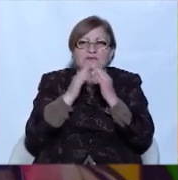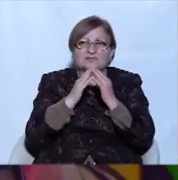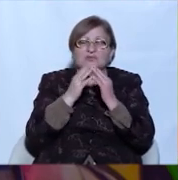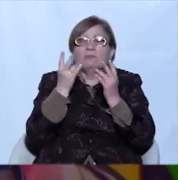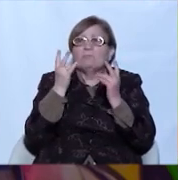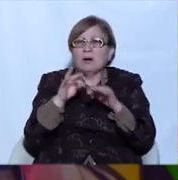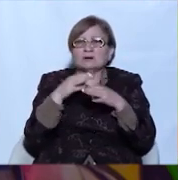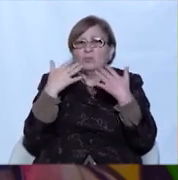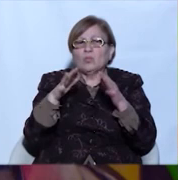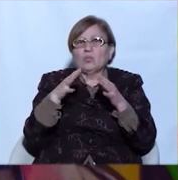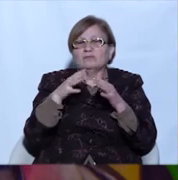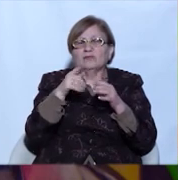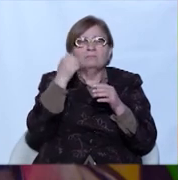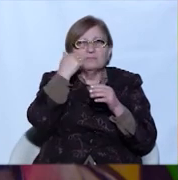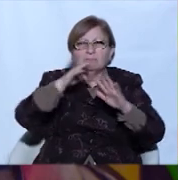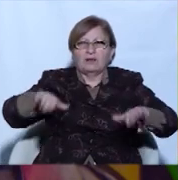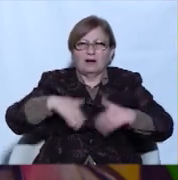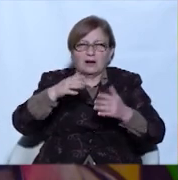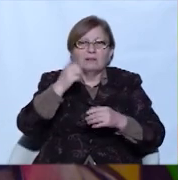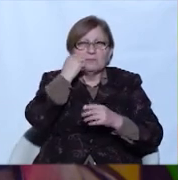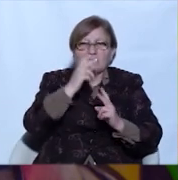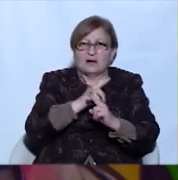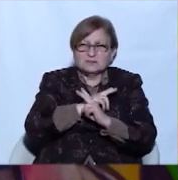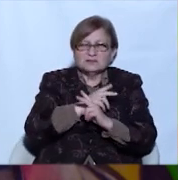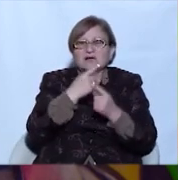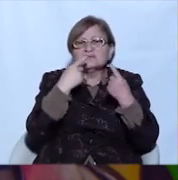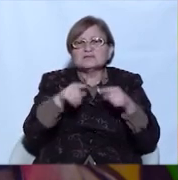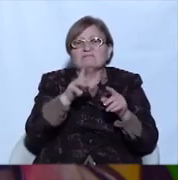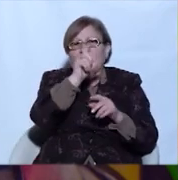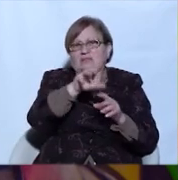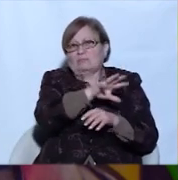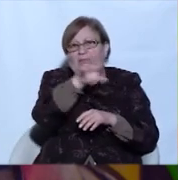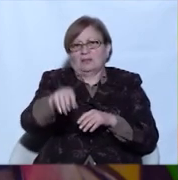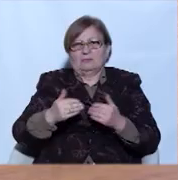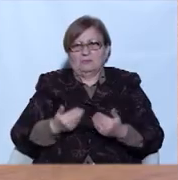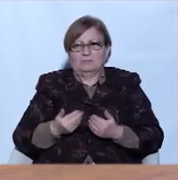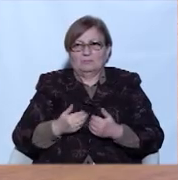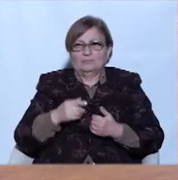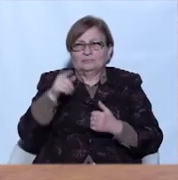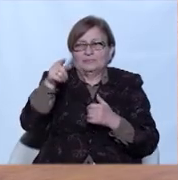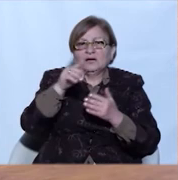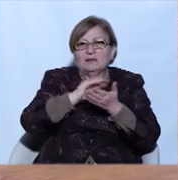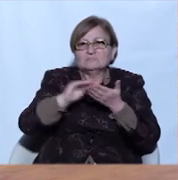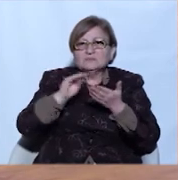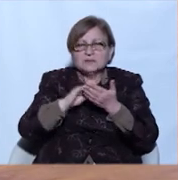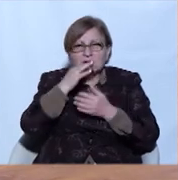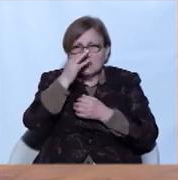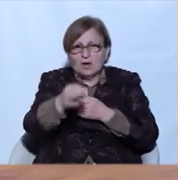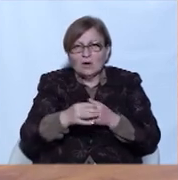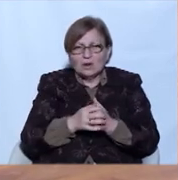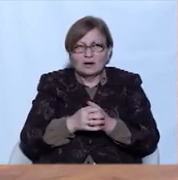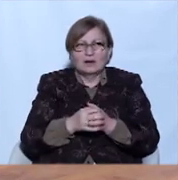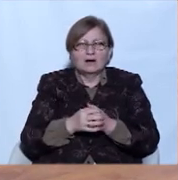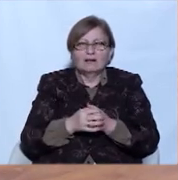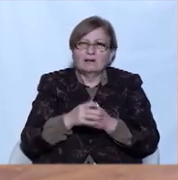იქ ბები ეთელი აღარ დახვდა, სხვები ცხოვრობდნენ, როგორც ჩანს ეს ქალი გარდაიცვალა. პოლი ეუბნება მწერალი რომ